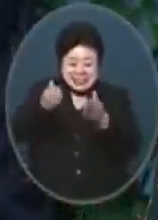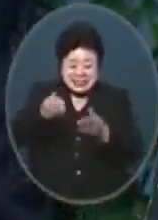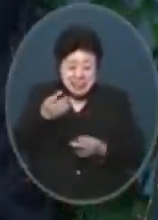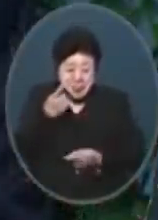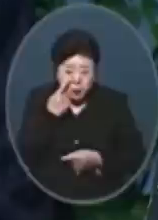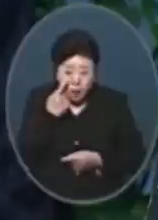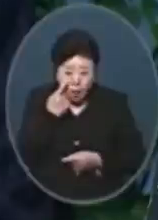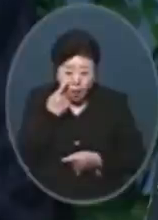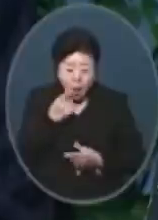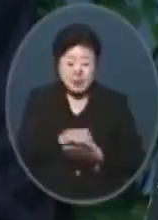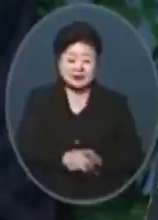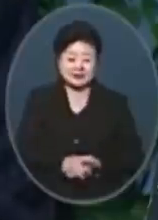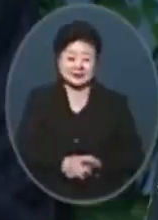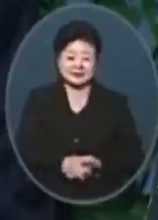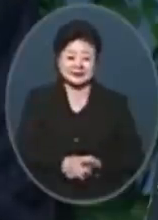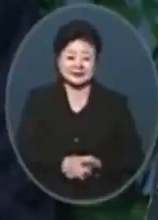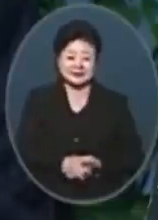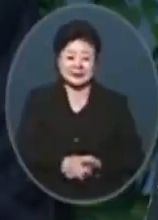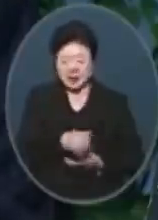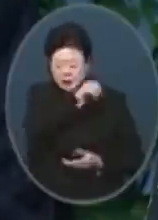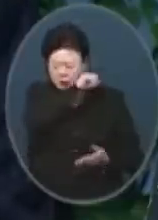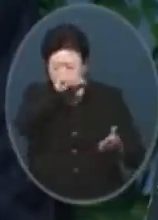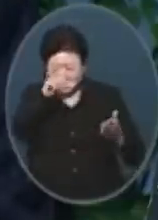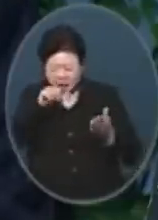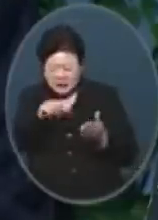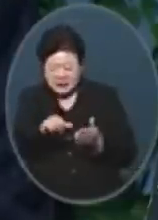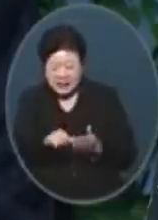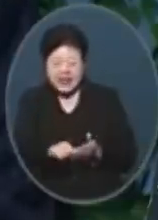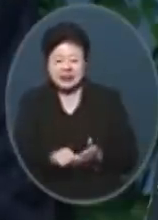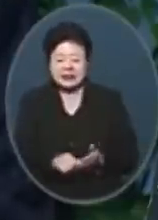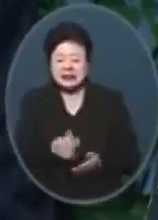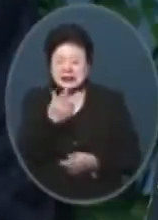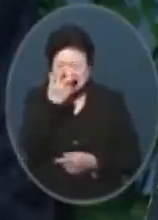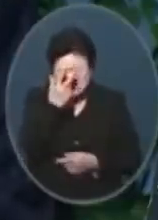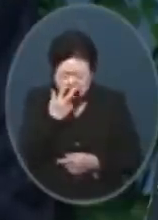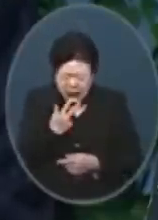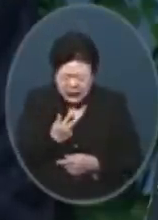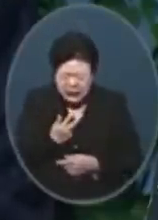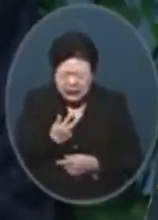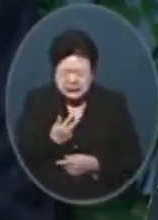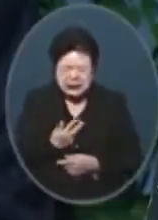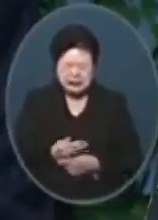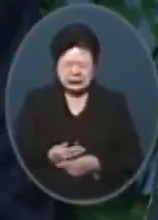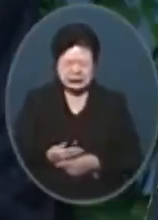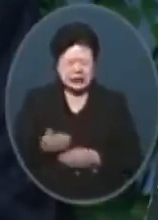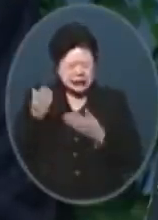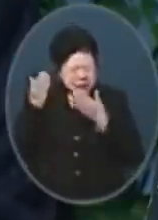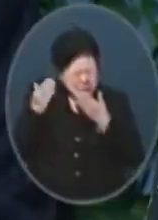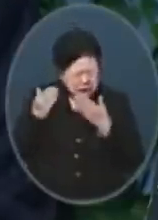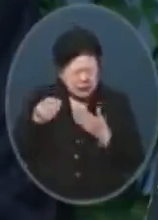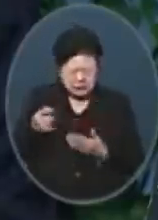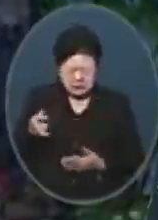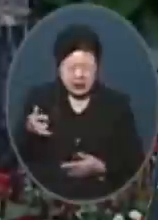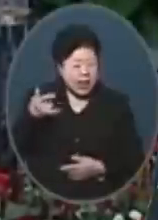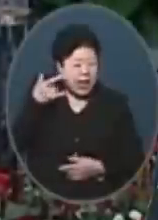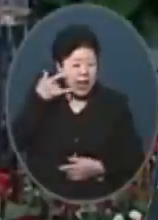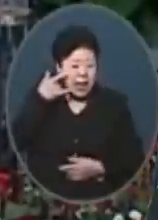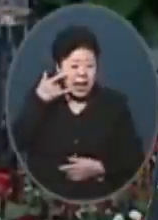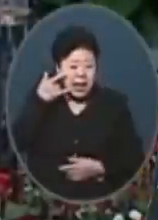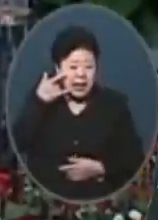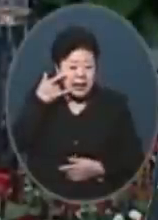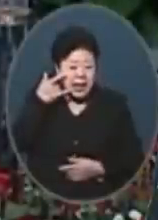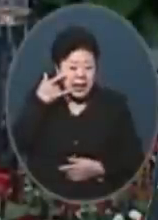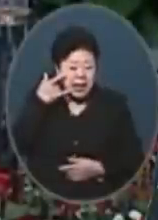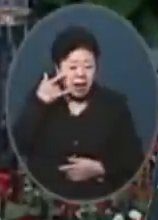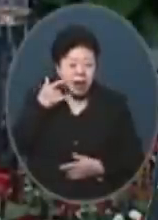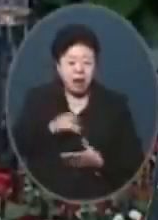보입니다. 평생 시각장애인으로 청각의 장애를 가지고 살았던